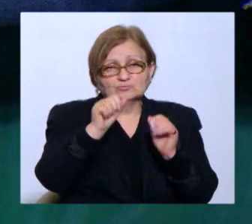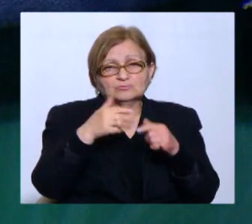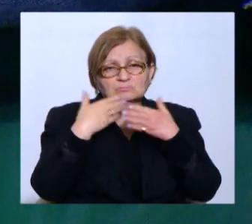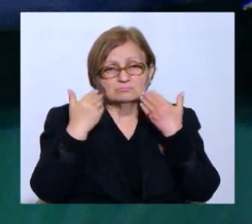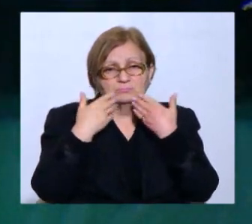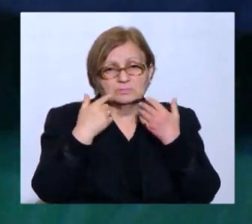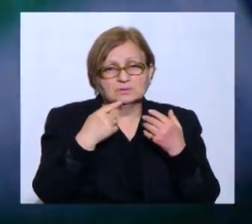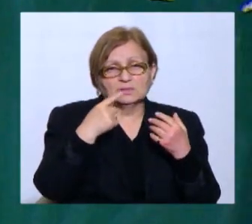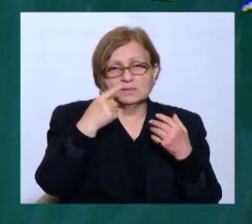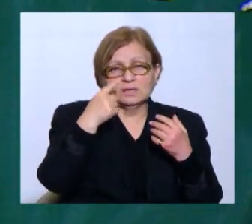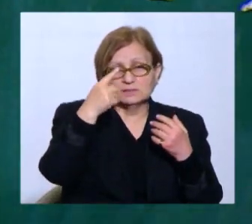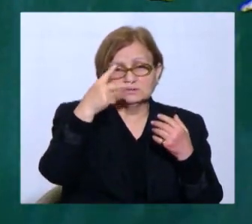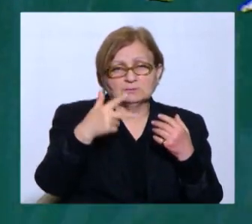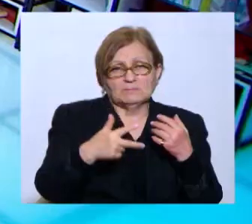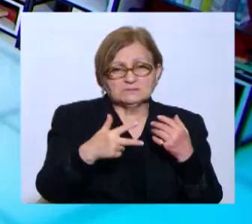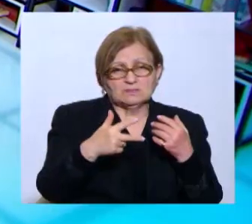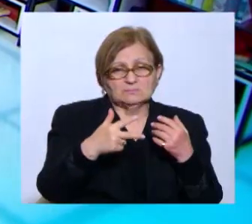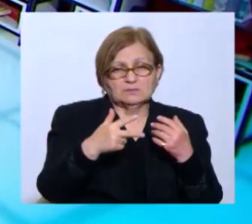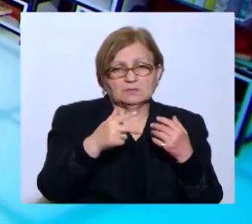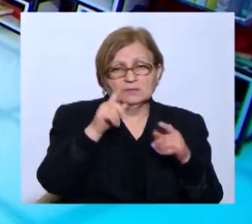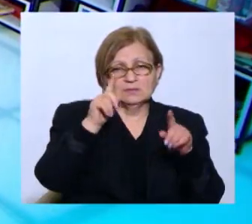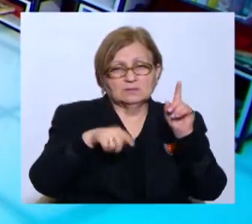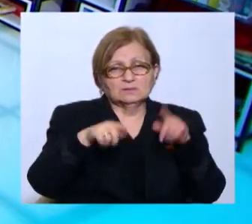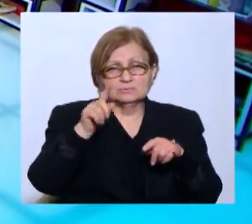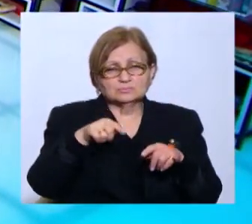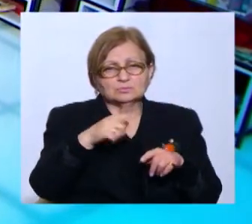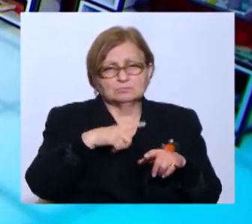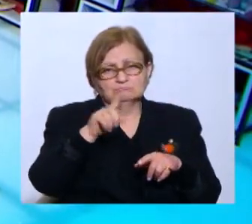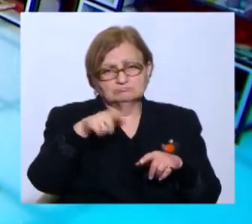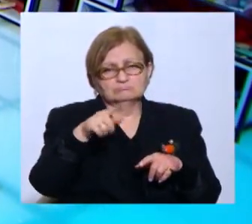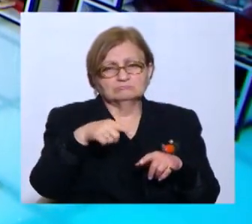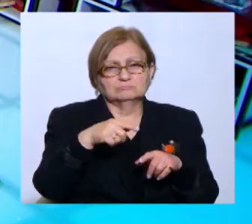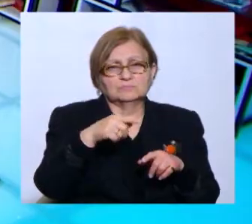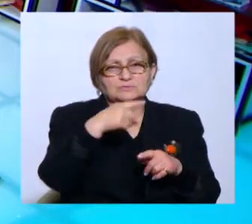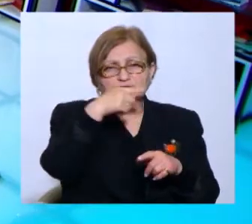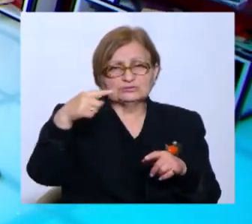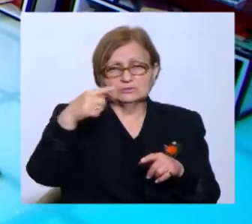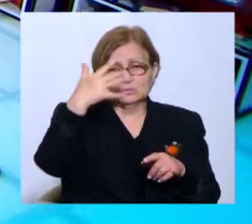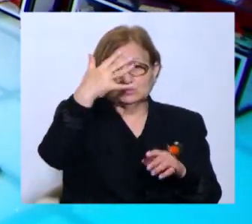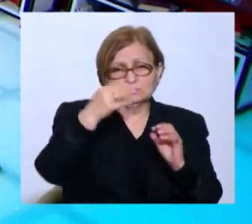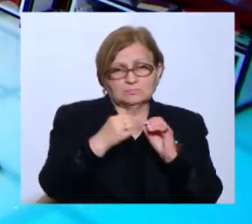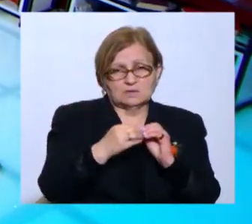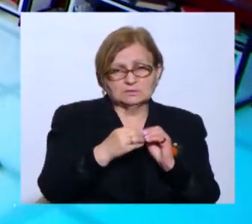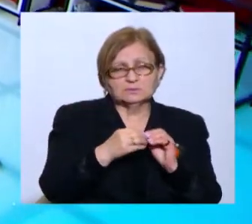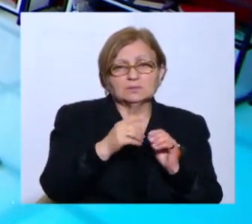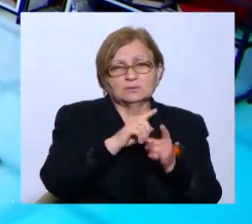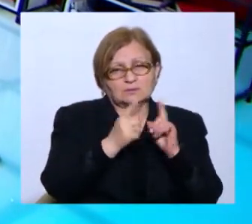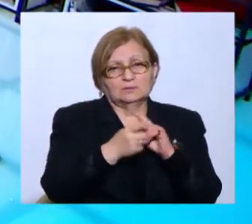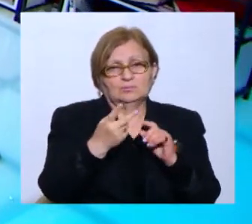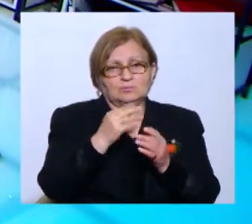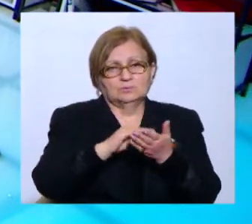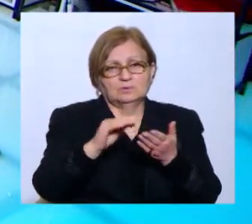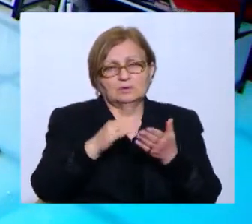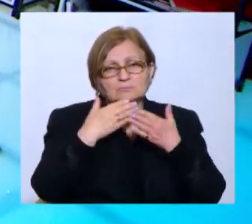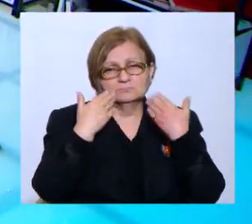ჩავწეროთ 1-3. როგორც ყოველთვის, აი, ზოგი მასწავლებელი მოითხოვს კიდევაც, რომ როდესაც მიიღებთ წილას, მაგალითად 5-10-ს დაწეროთ ყველაზე